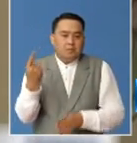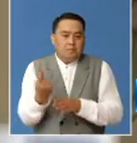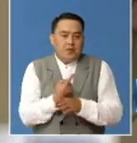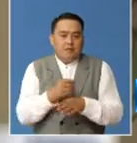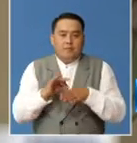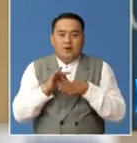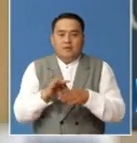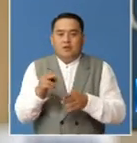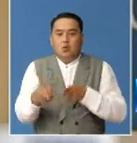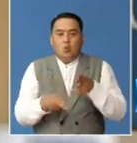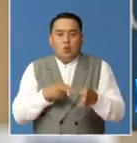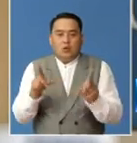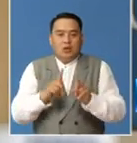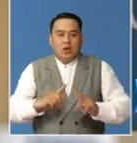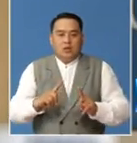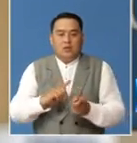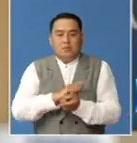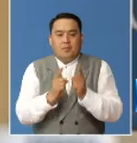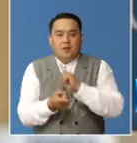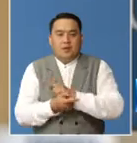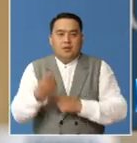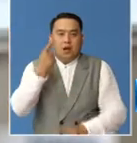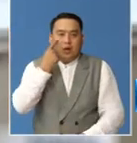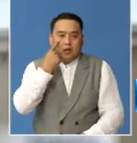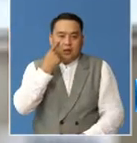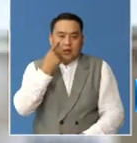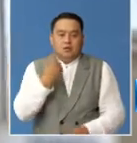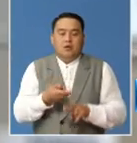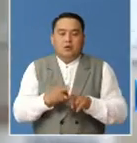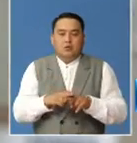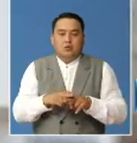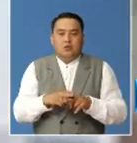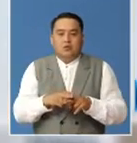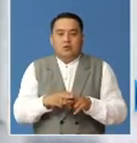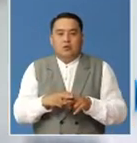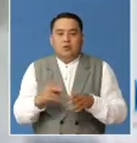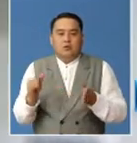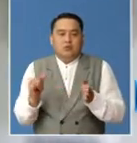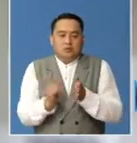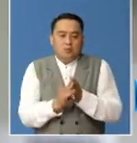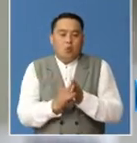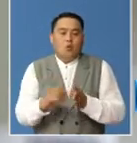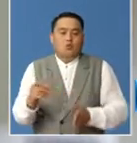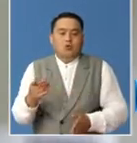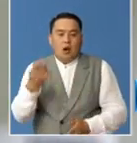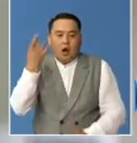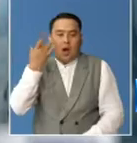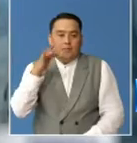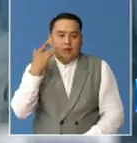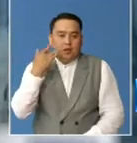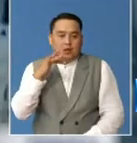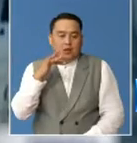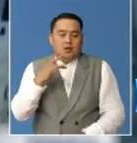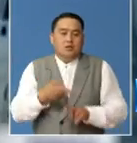проведены уникальные операции по пересадке роговицы глаза с помощью консервированного донорского материала. Его привезли американские